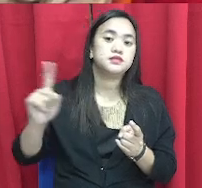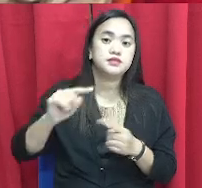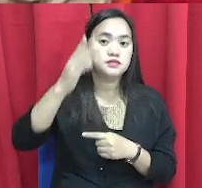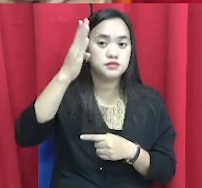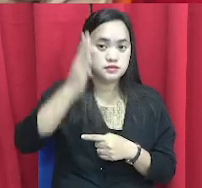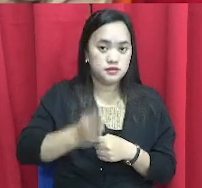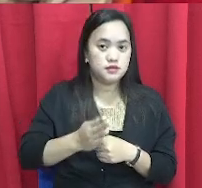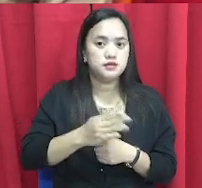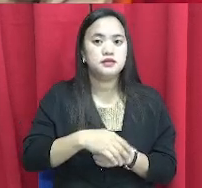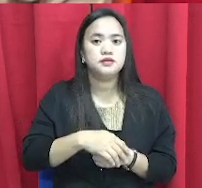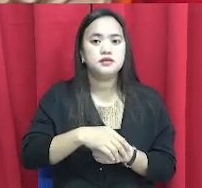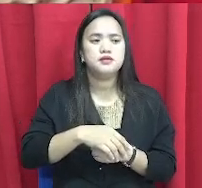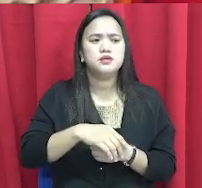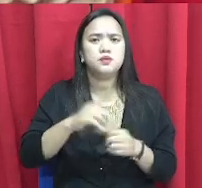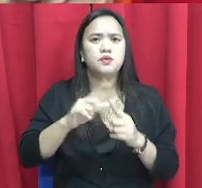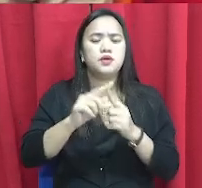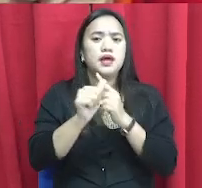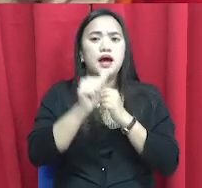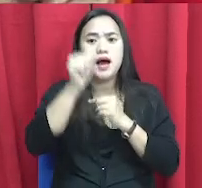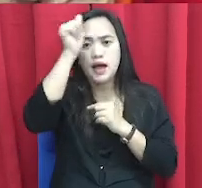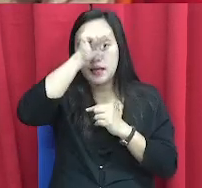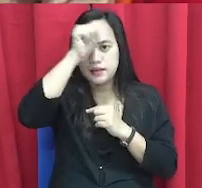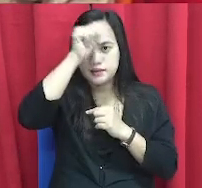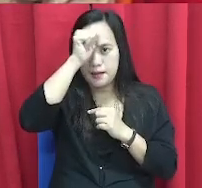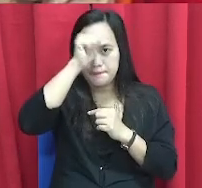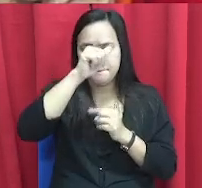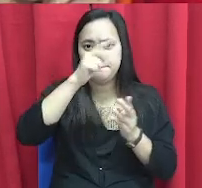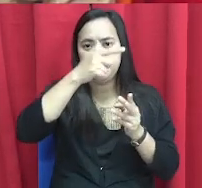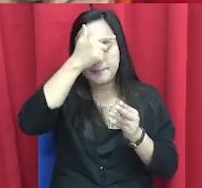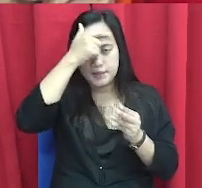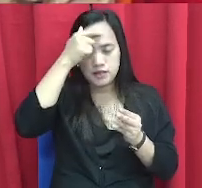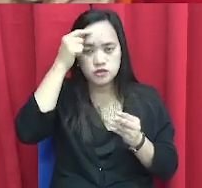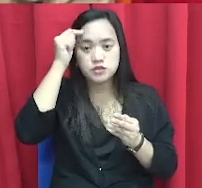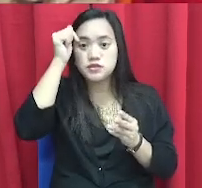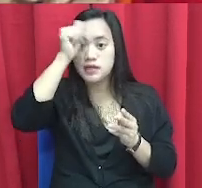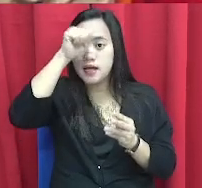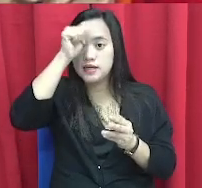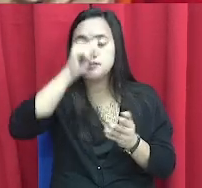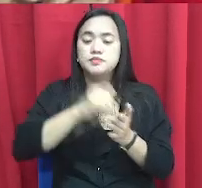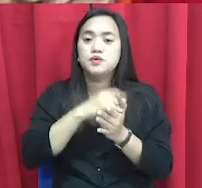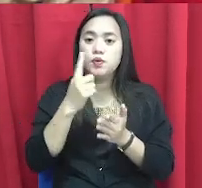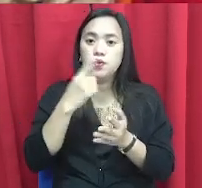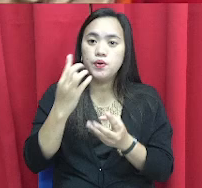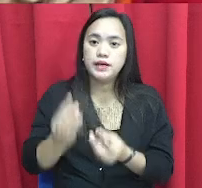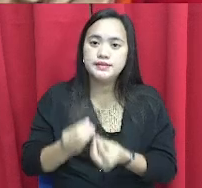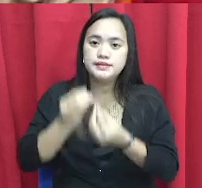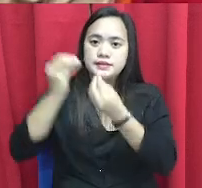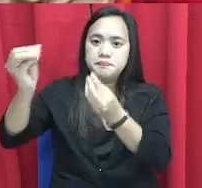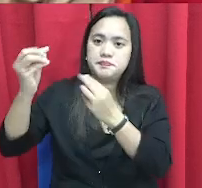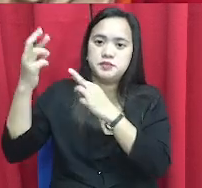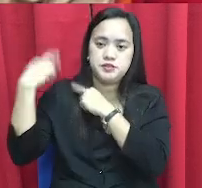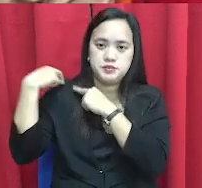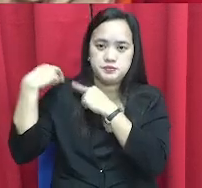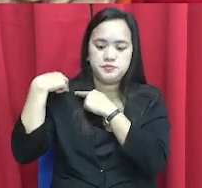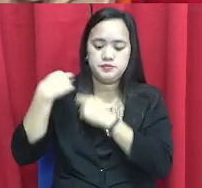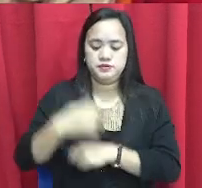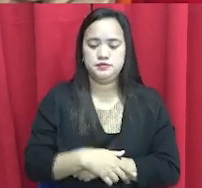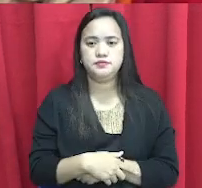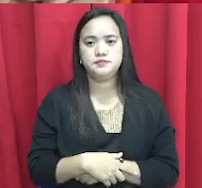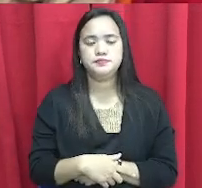eh nakuha niyo po laging ang balik pa rin lagi sa leader Bakit ikaw ay ikaw ang tinalaga ng Diyos pagdating sa